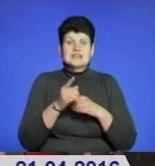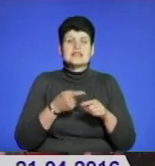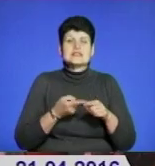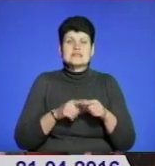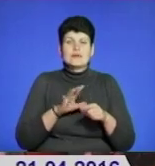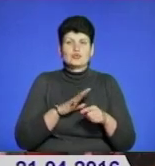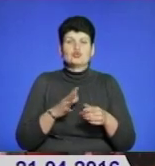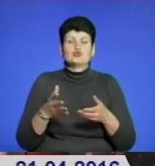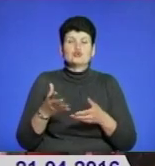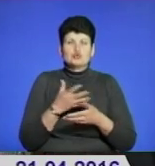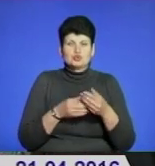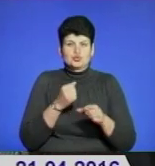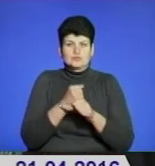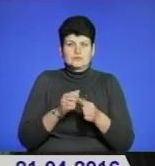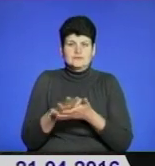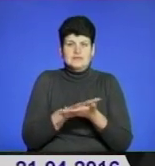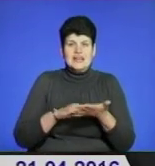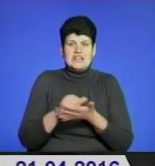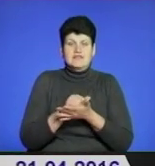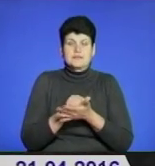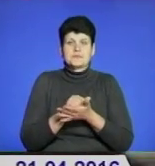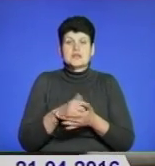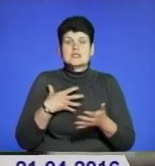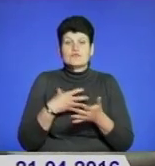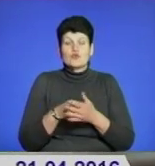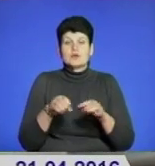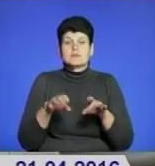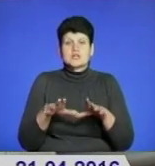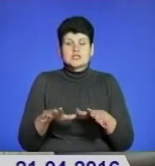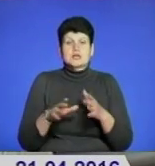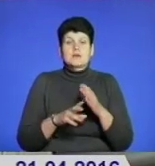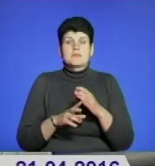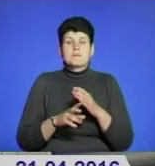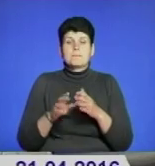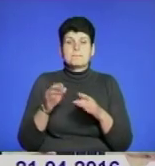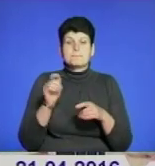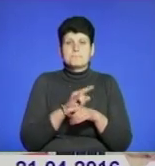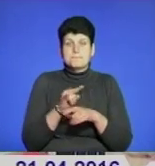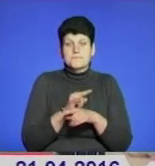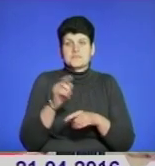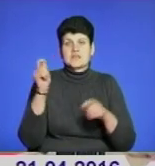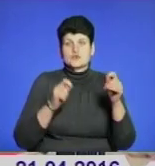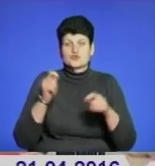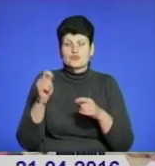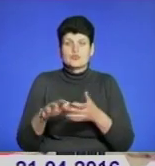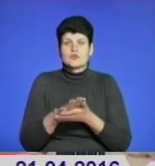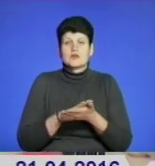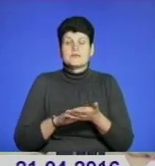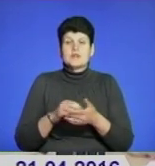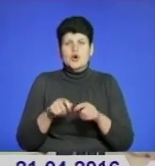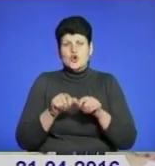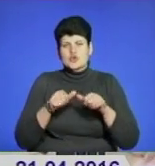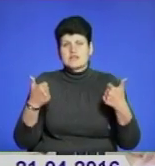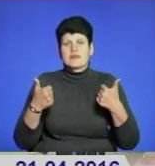нав'язане ліквідація. Своїм рішенням псевдособор ліквідував Берестейську унію, розриваючи стосунки з Ватиканом